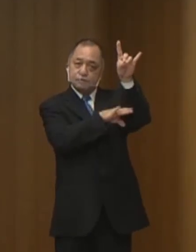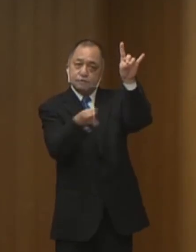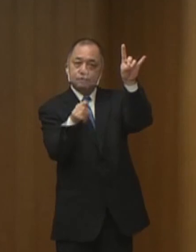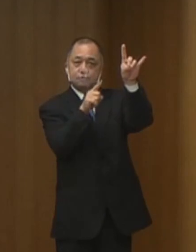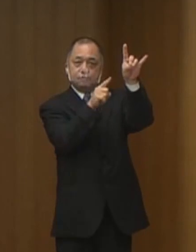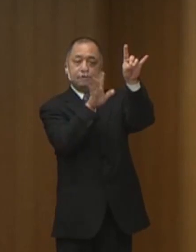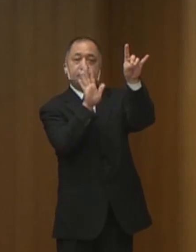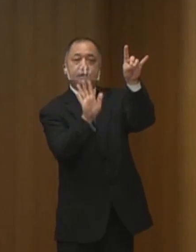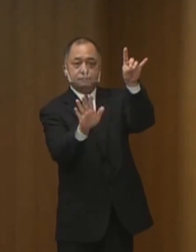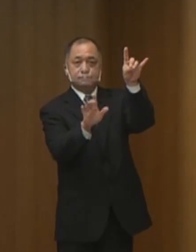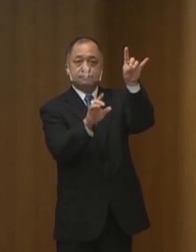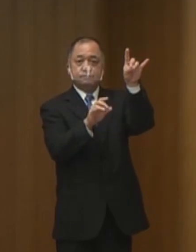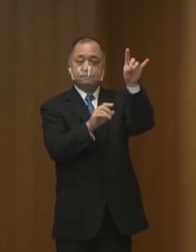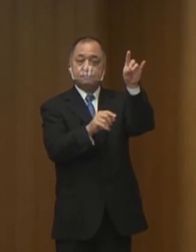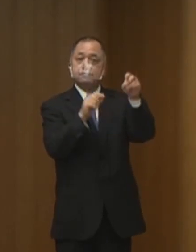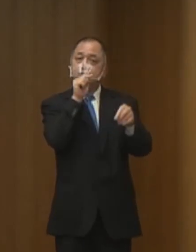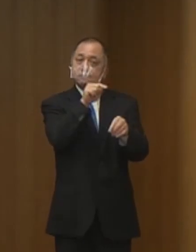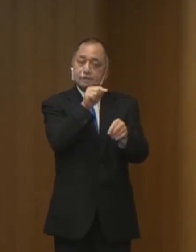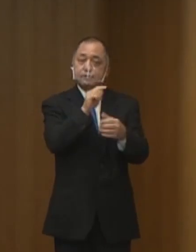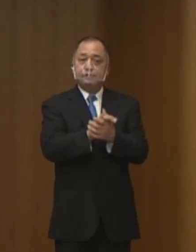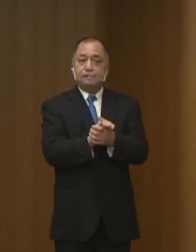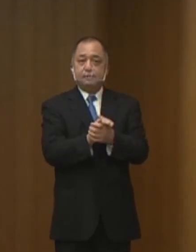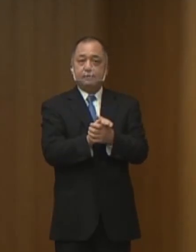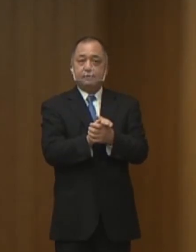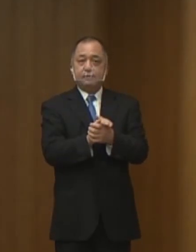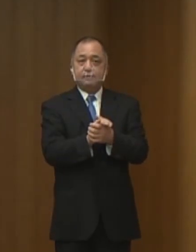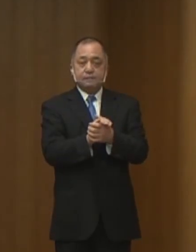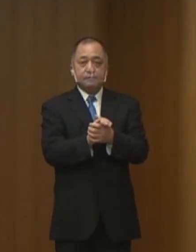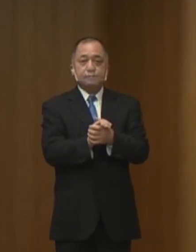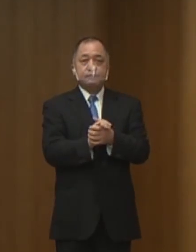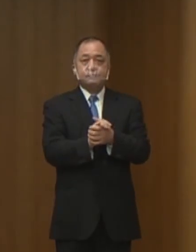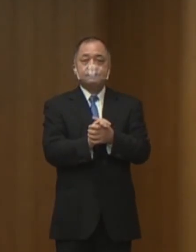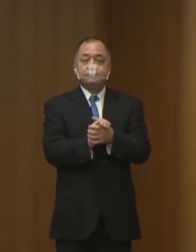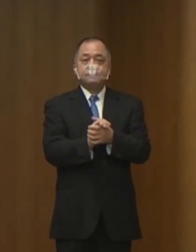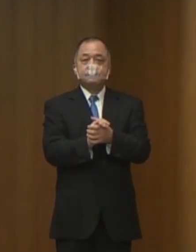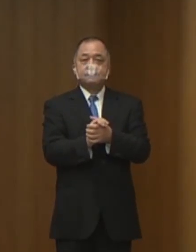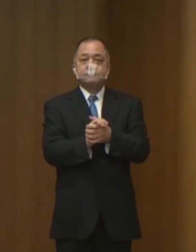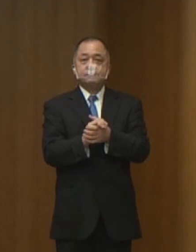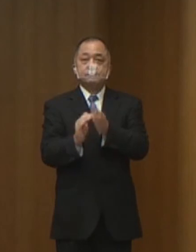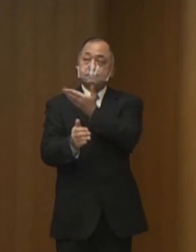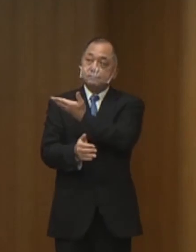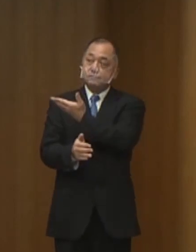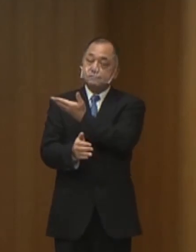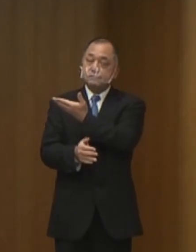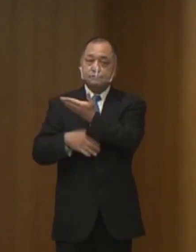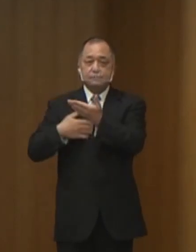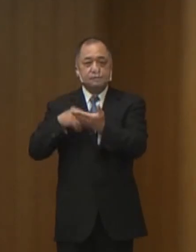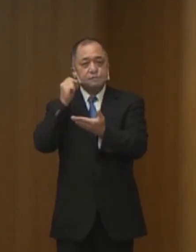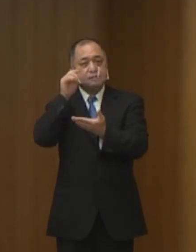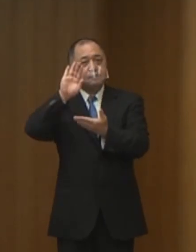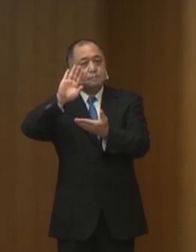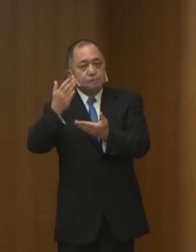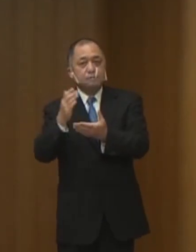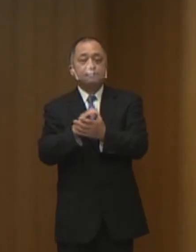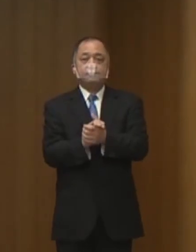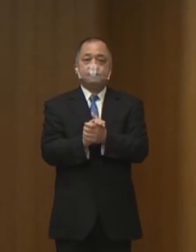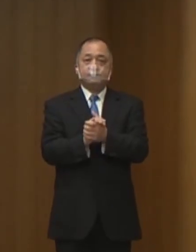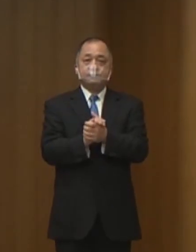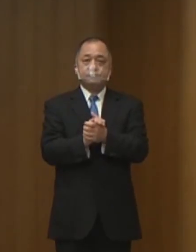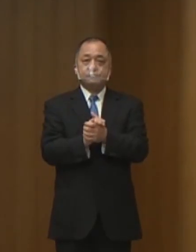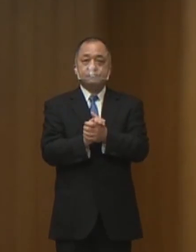7つの指標がございますけれども、そのうち3つの指標で、こちらちょっと分かりにくいかもしれませんが、